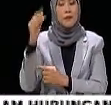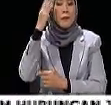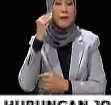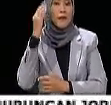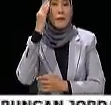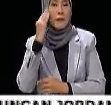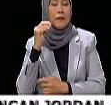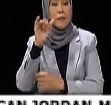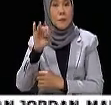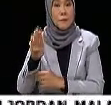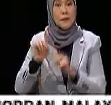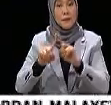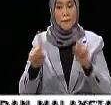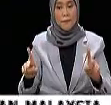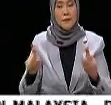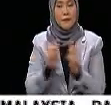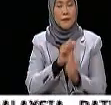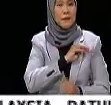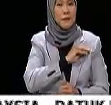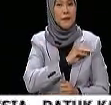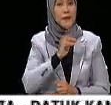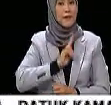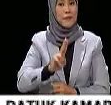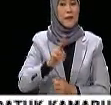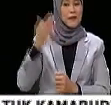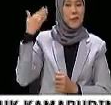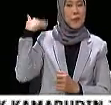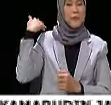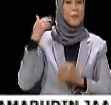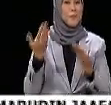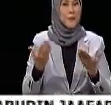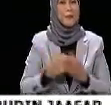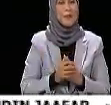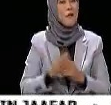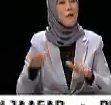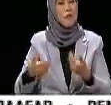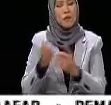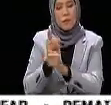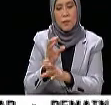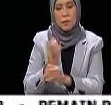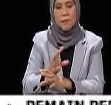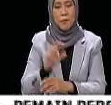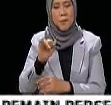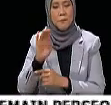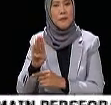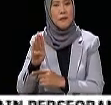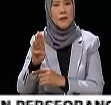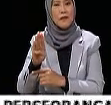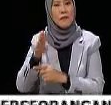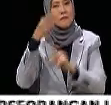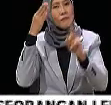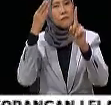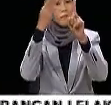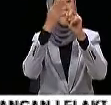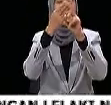pengalaman Wahyu berbeza daripada memuji-muji agama chicken sebelum ini Jadi bagaimana use wi-fi untuk memastikan agar siar